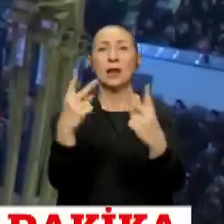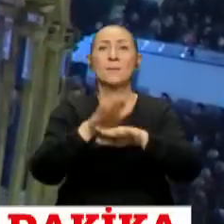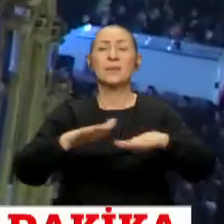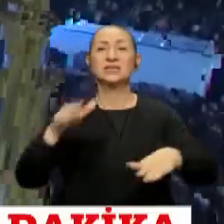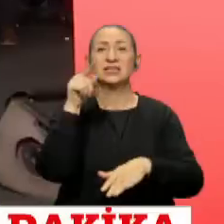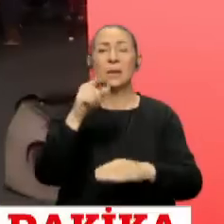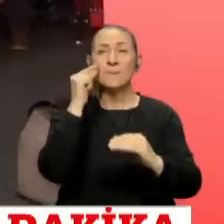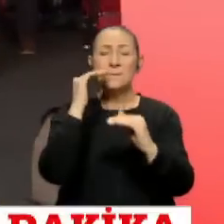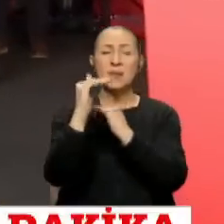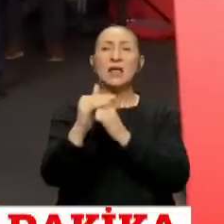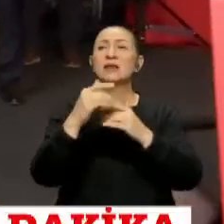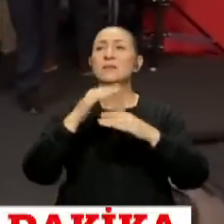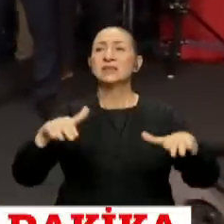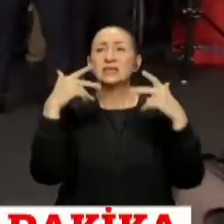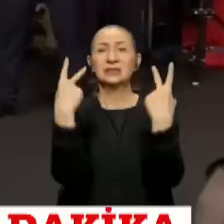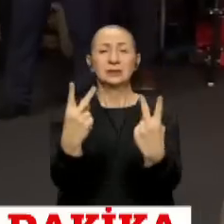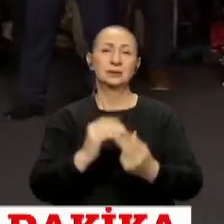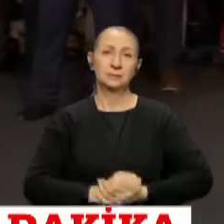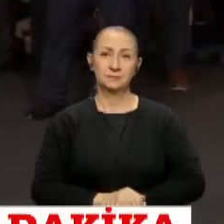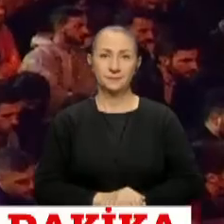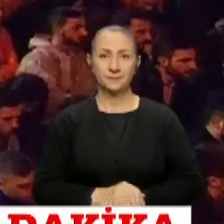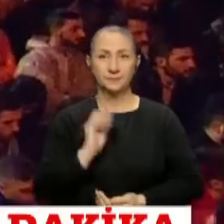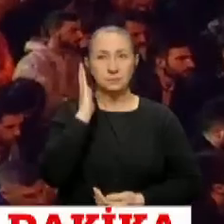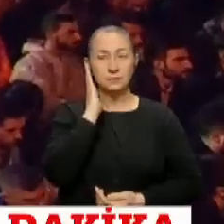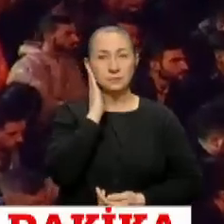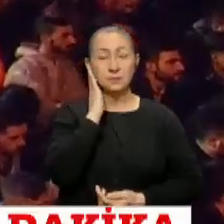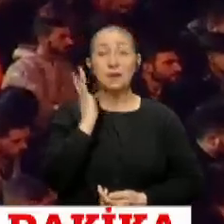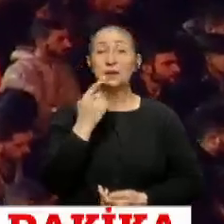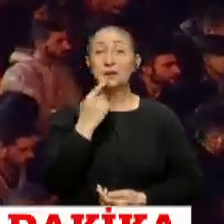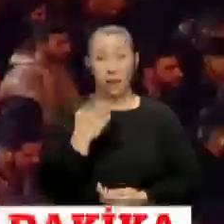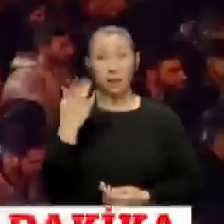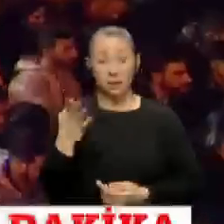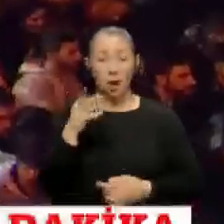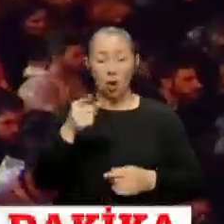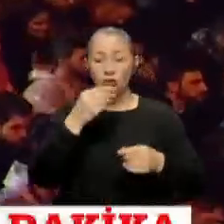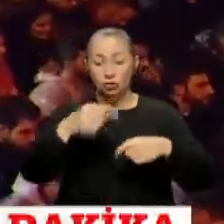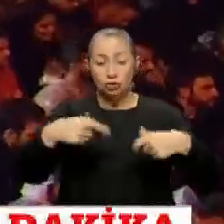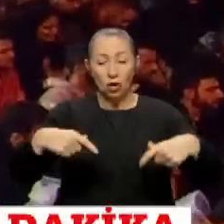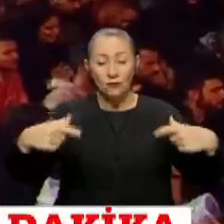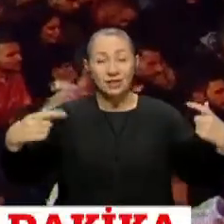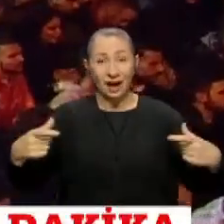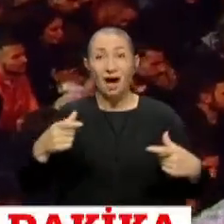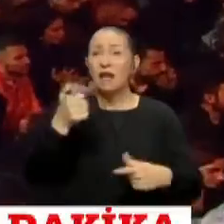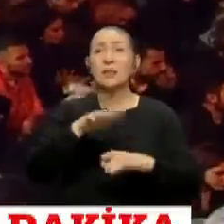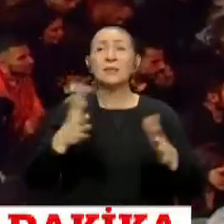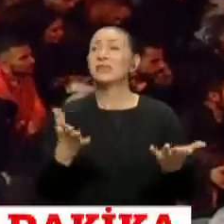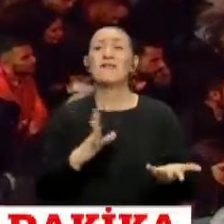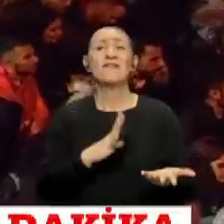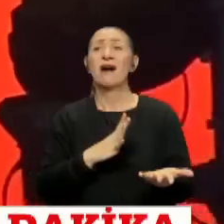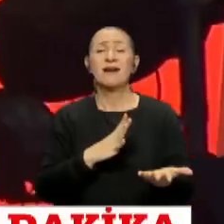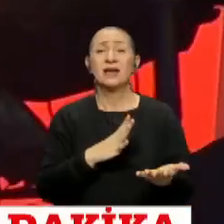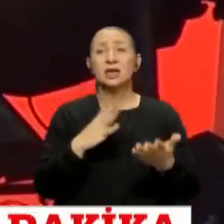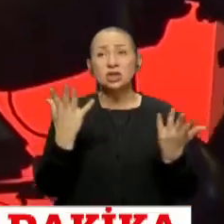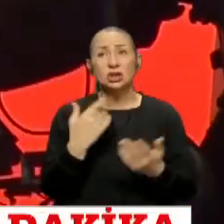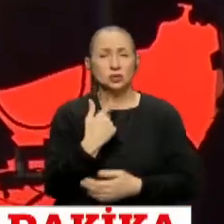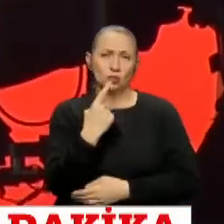masasıdır, milletin masasıdır. Derler ki o sofrada, o altılı masada ne var?